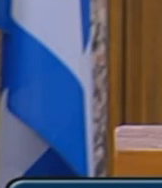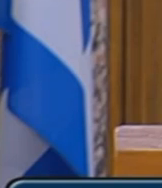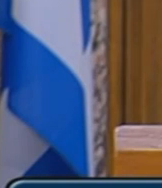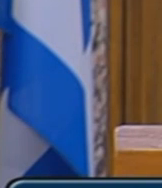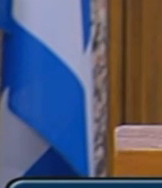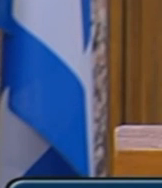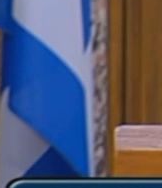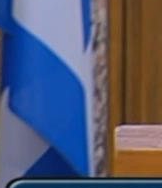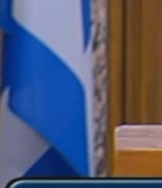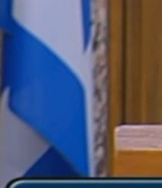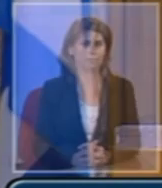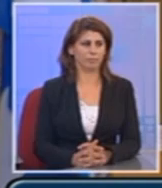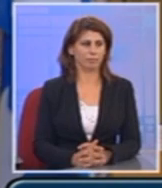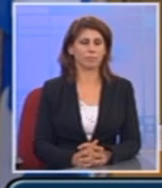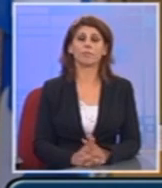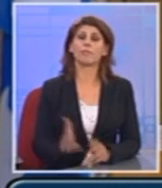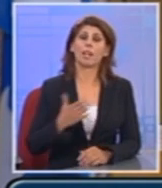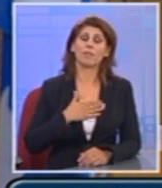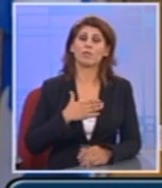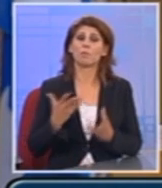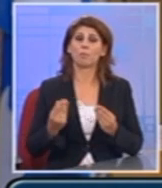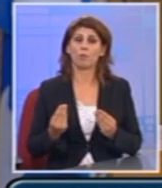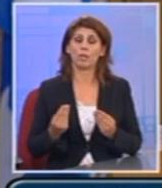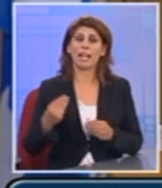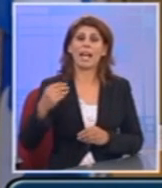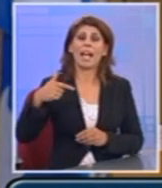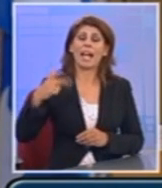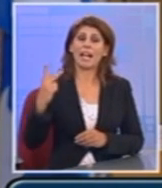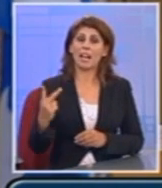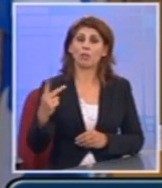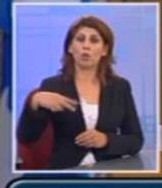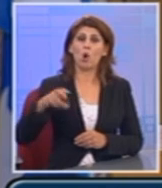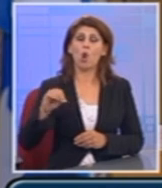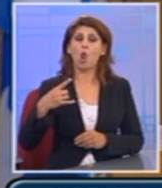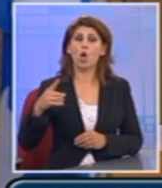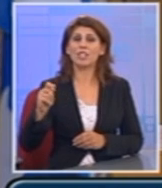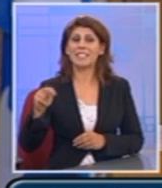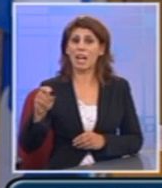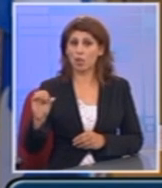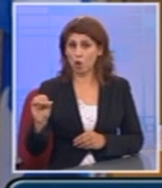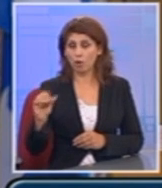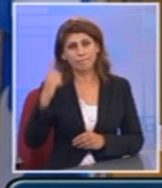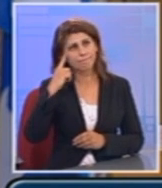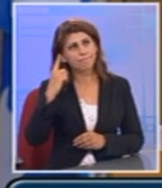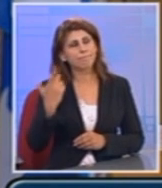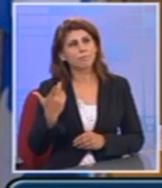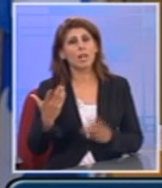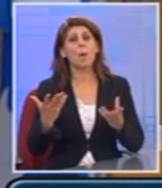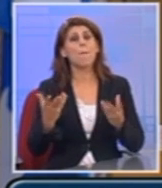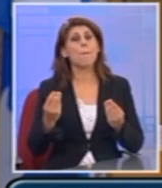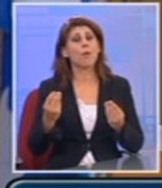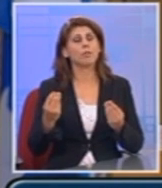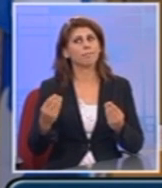ακούσατε ευχαριστούμε πολύ τον κλαούντιο οζάν νομίζω ότι ήτανε πολύ